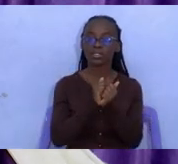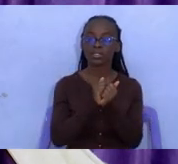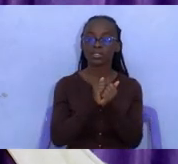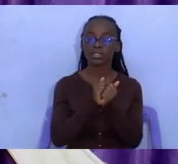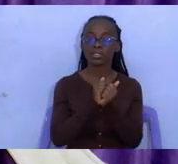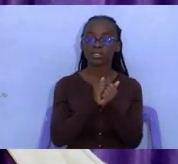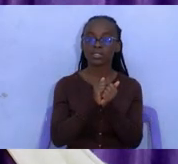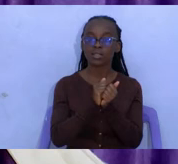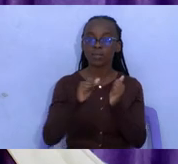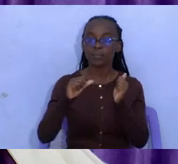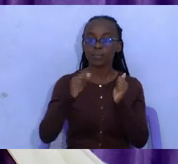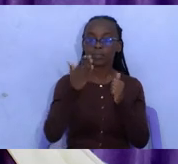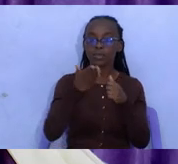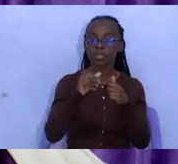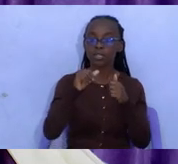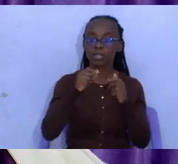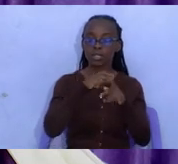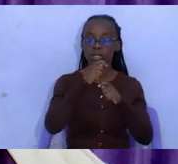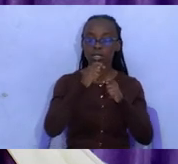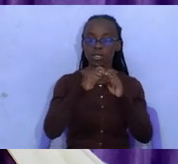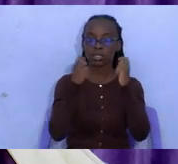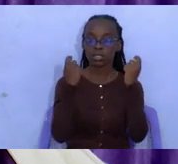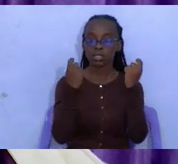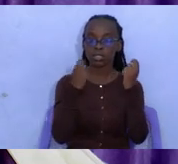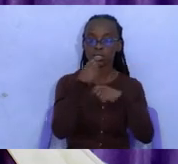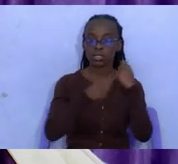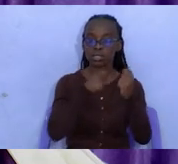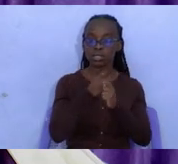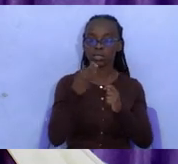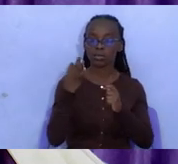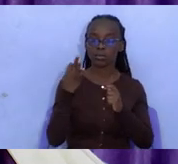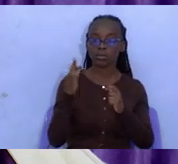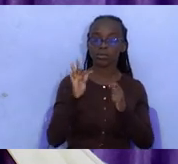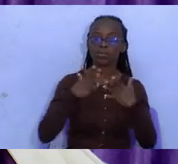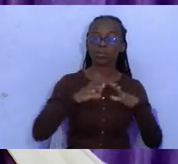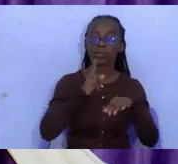Kuna aina ya watu ukianza kutembea na wao, hata smile inabadilika.